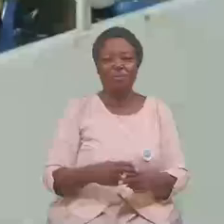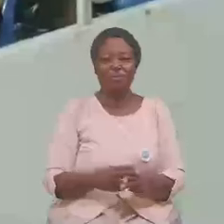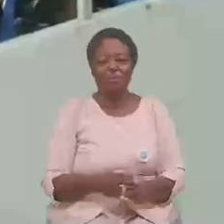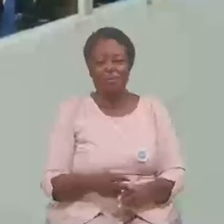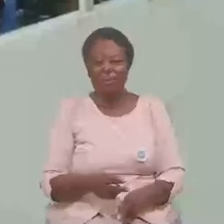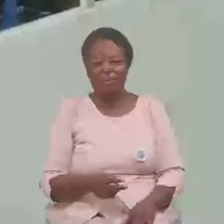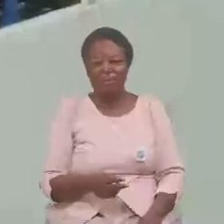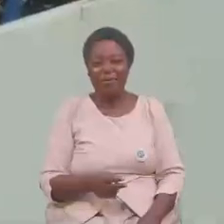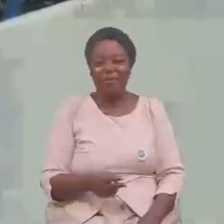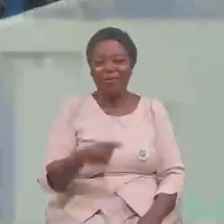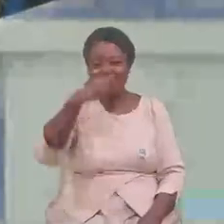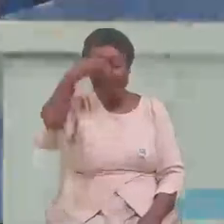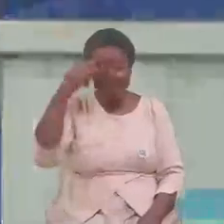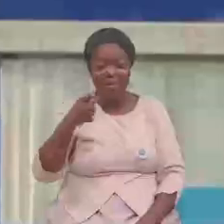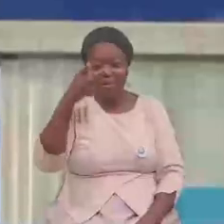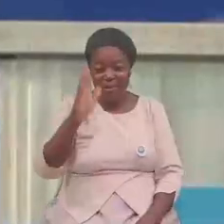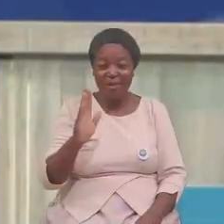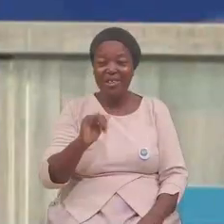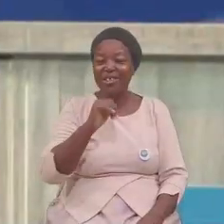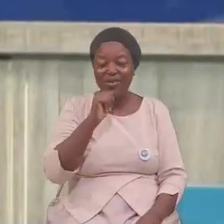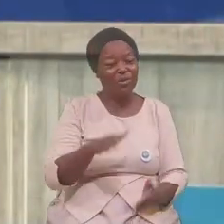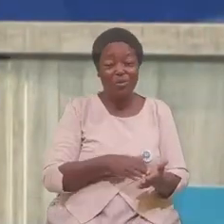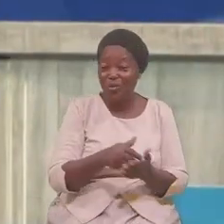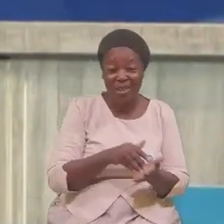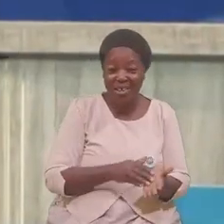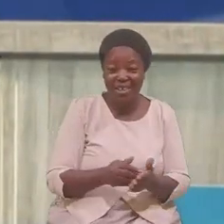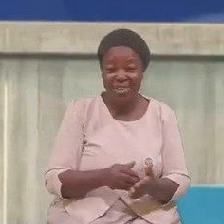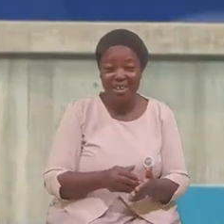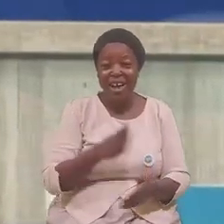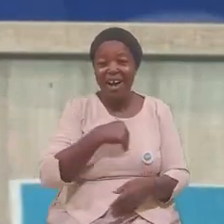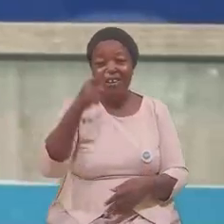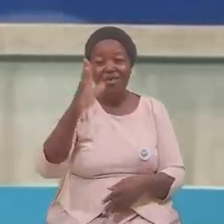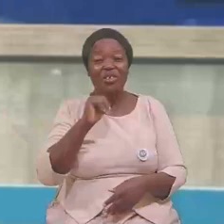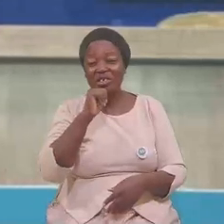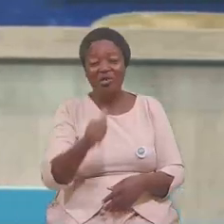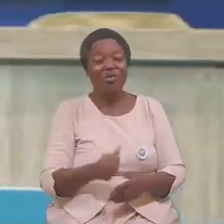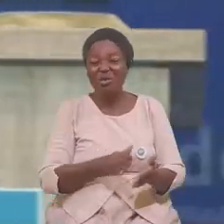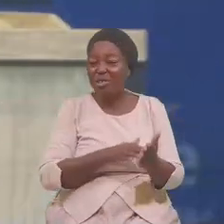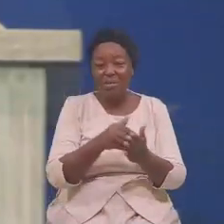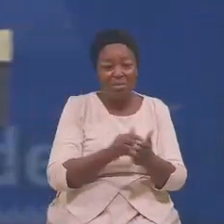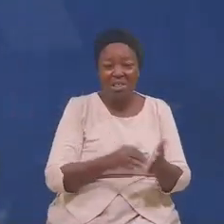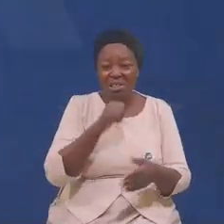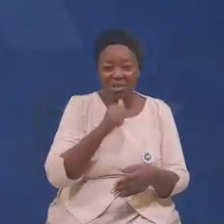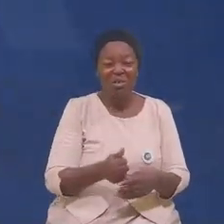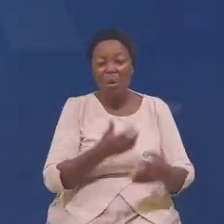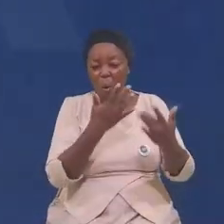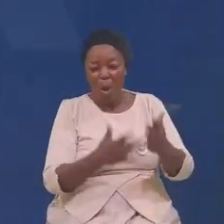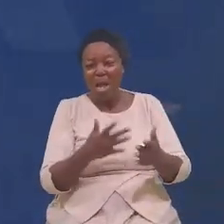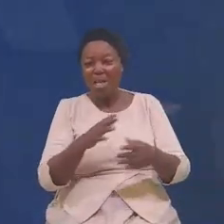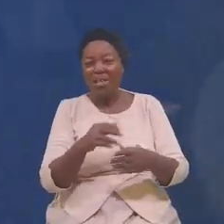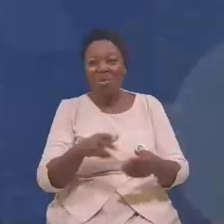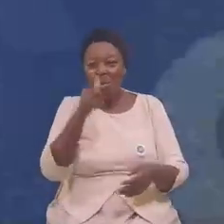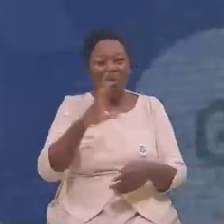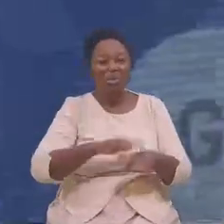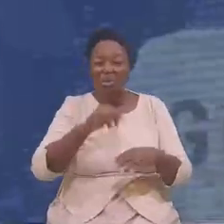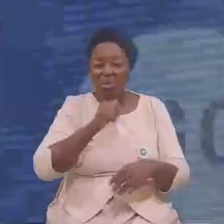Parce que Dieu n'est pas faible. Et Dieu ne tarde pas. Et Dieu n'oublie pas.